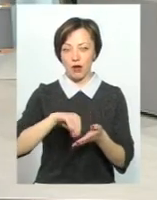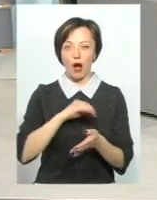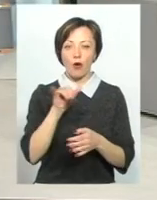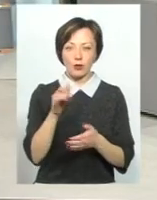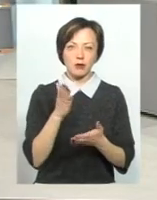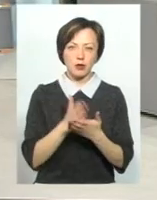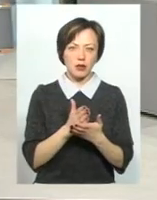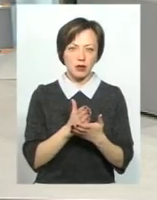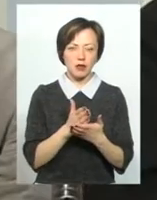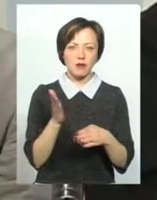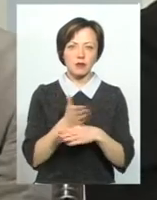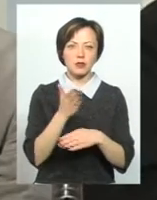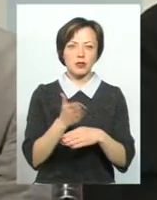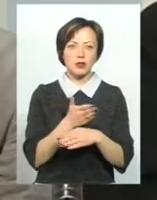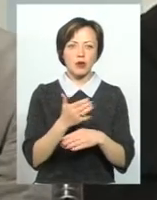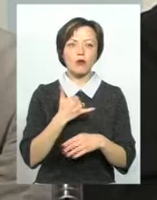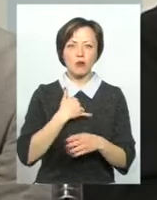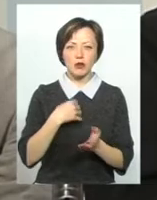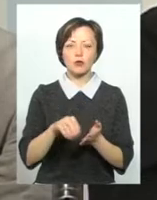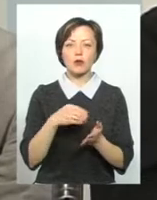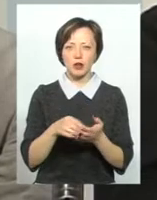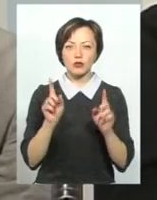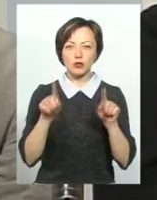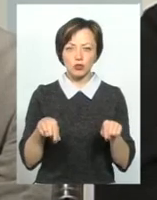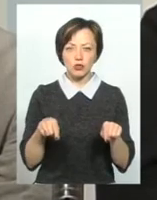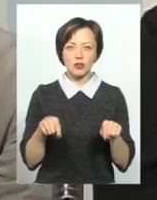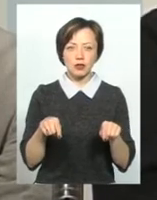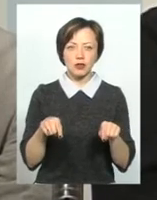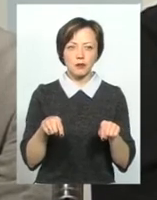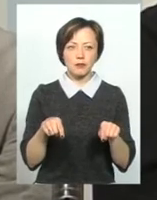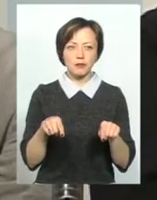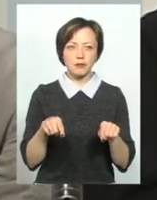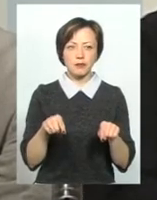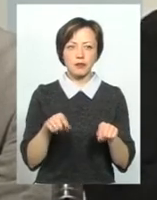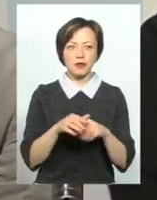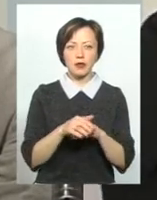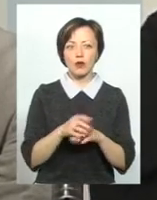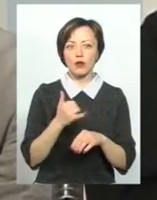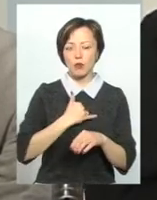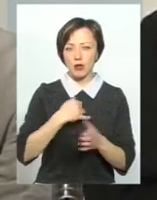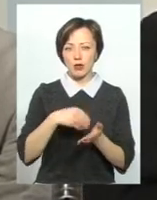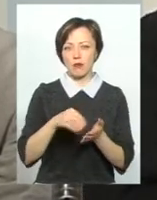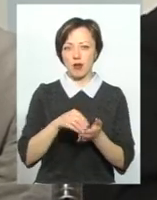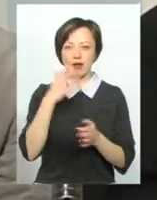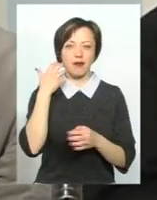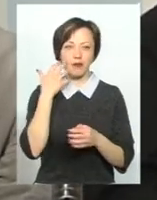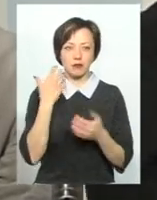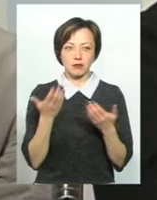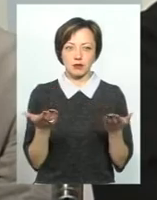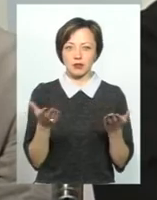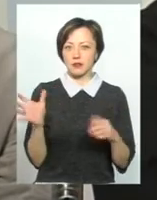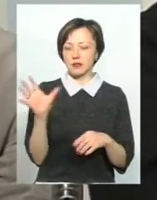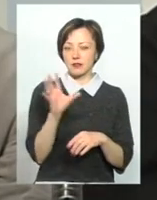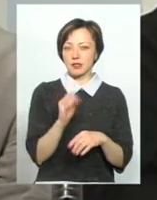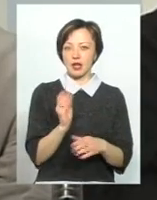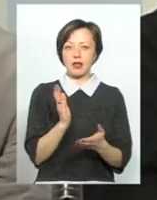там, який випускає органічний. Він мене покаже, теж його знати, кстати, Павло Кишкар. А він каже, мене купляє. Каже, все вроді